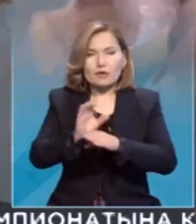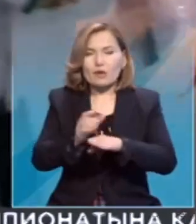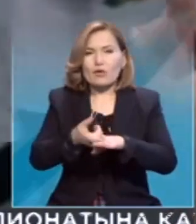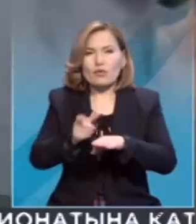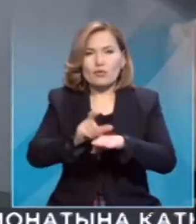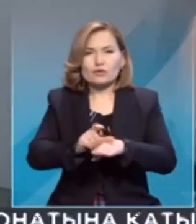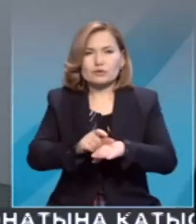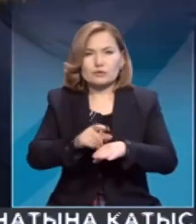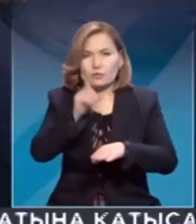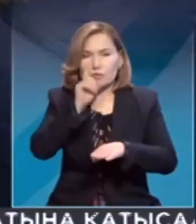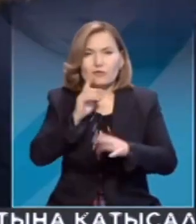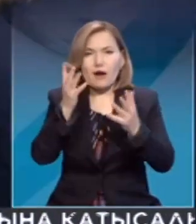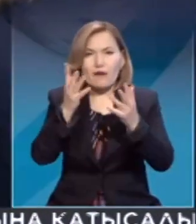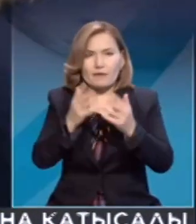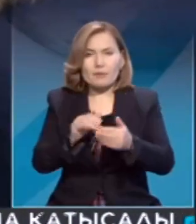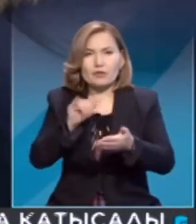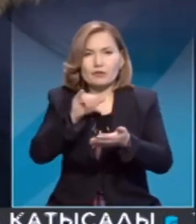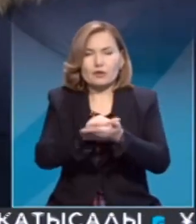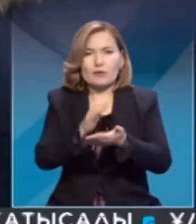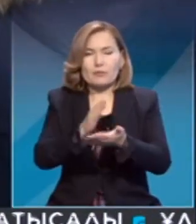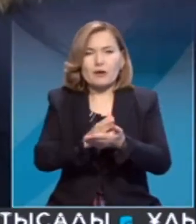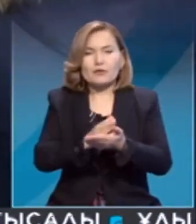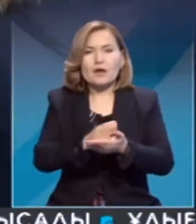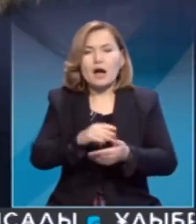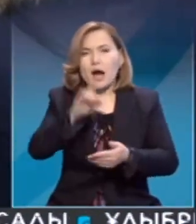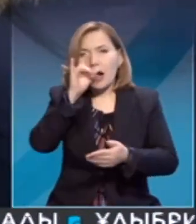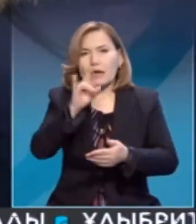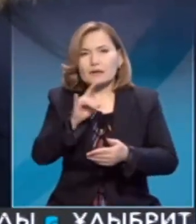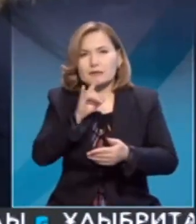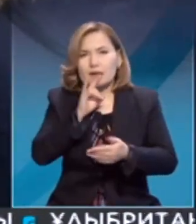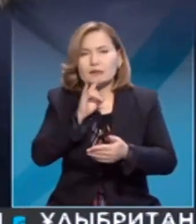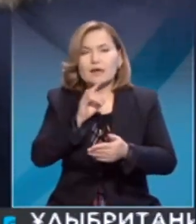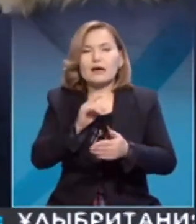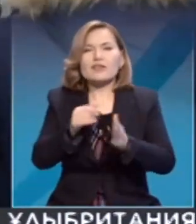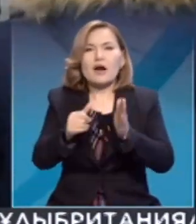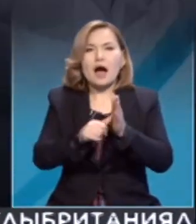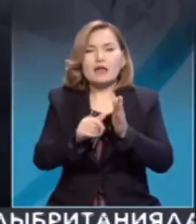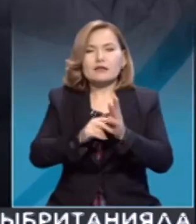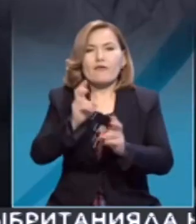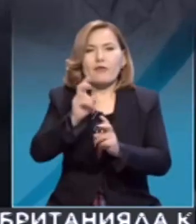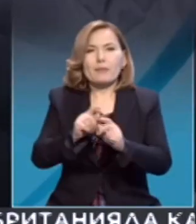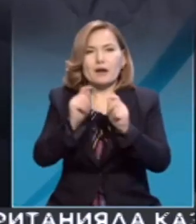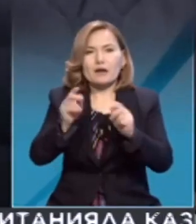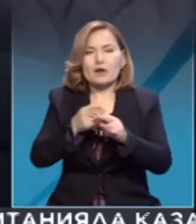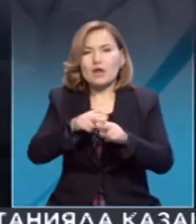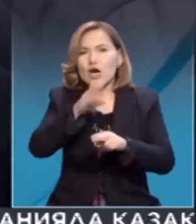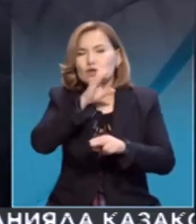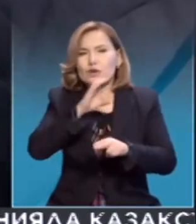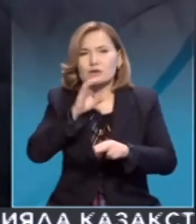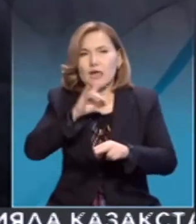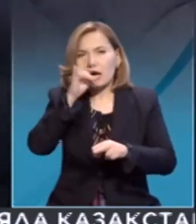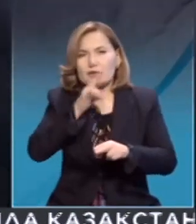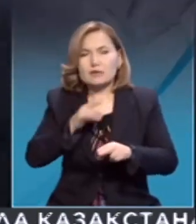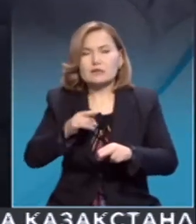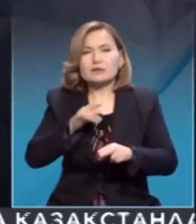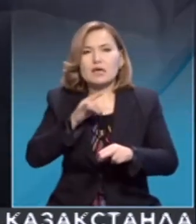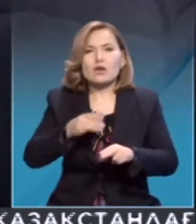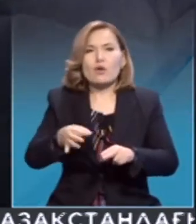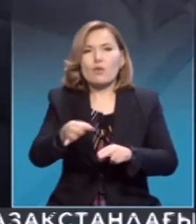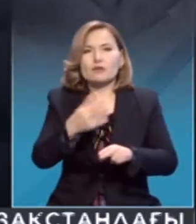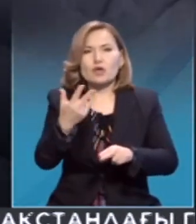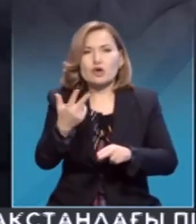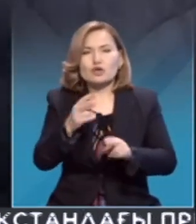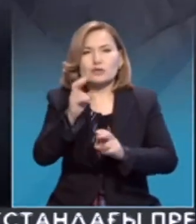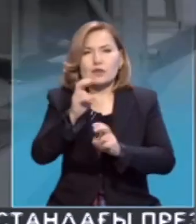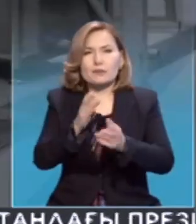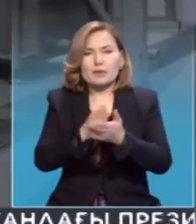жеңілдетеді. Биыл елімізде бройлер құс өсіретін 6 фабрикасын ашу жоспарланған. Оның үшеуі солтүстік Қазақстанда. Үшеуі бірдей зауыт толық